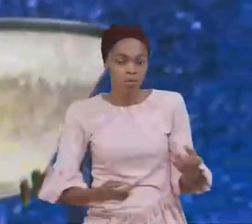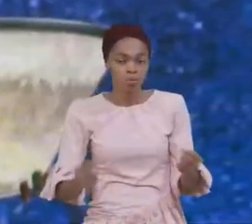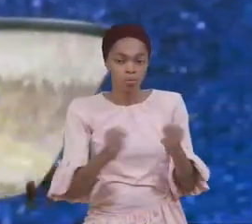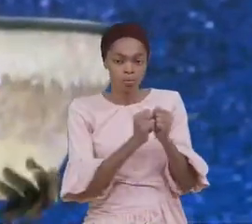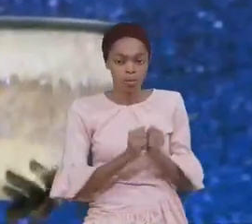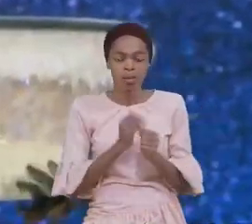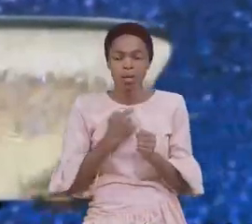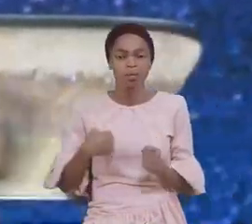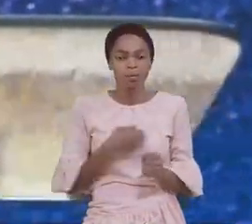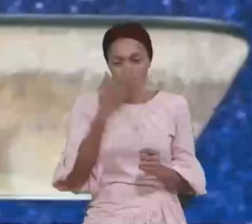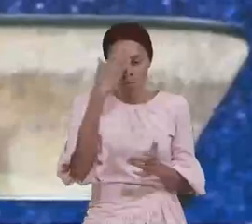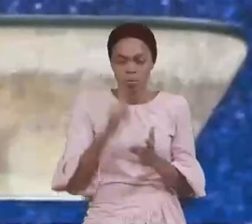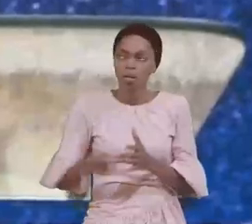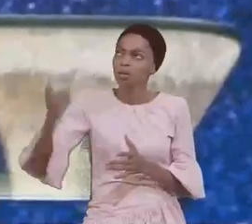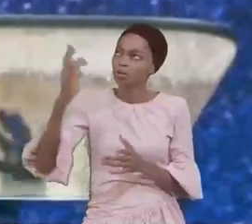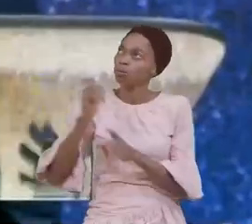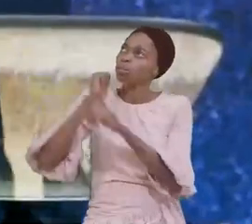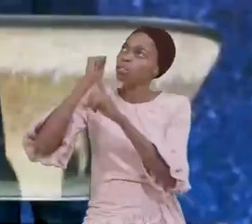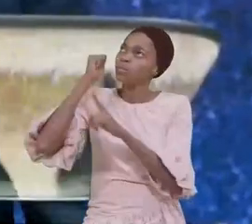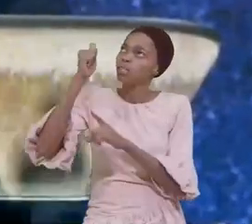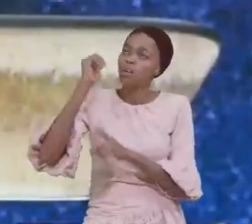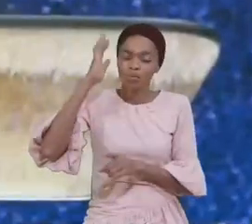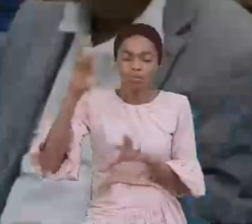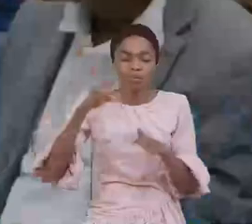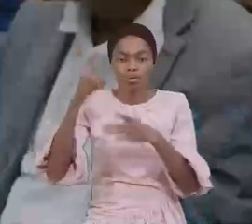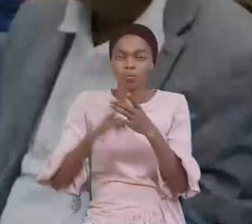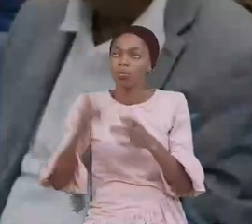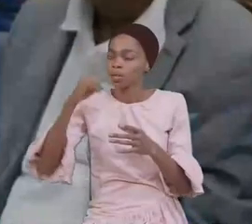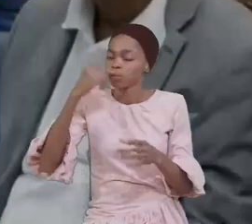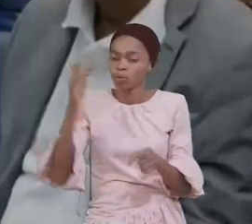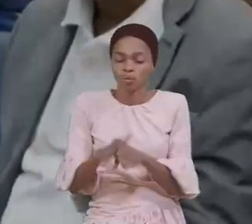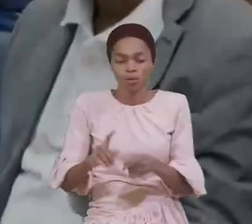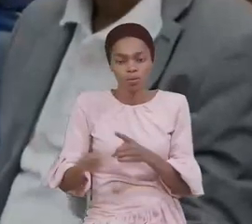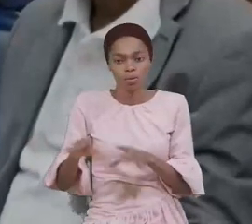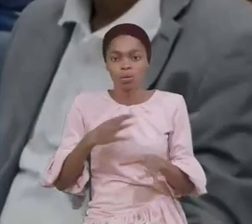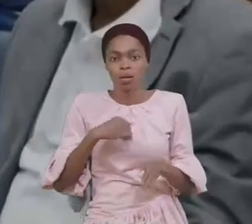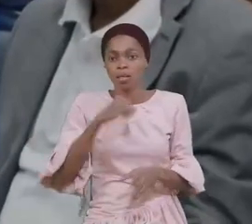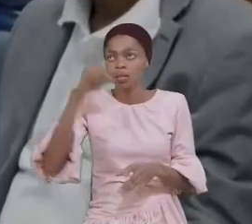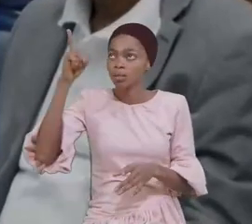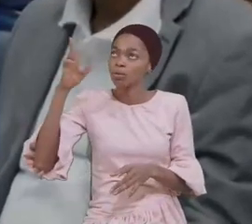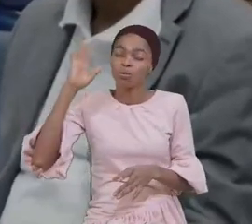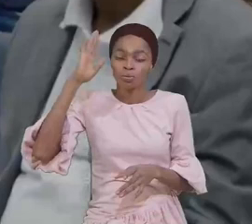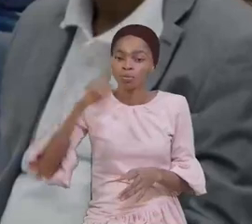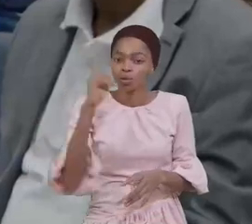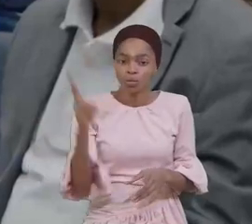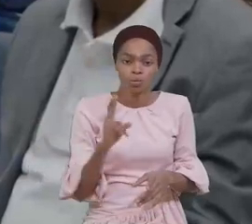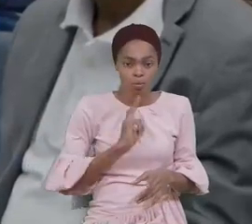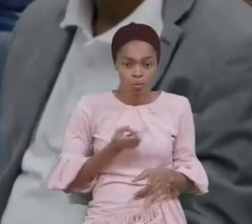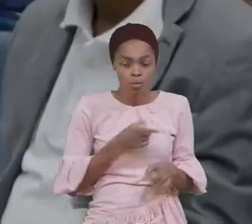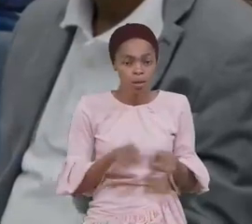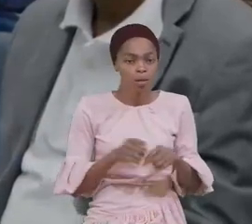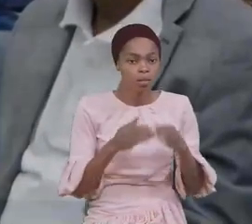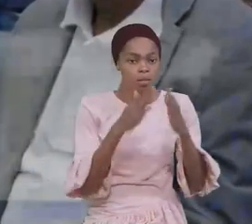nous savons que l'Éternel lui-même, alors fera ce qu'il a promis de faire. Il va nous utiliser en tant que dirigeant,